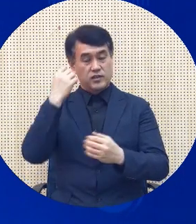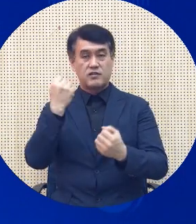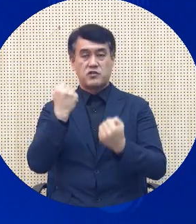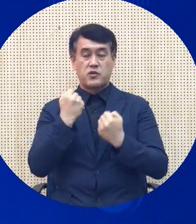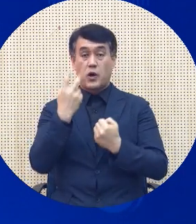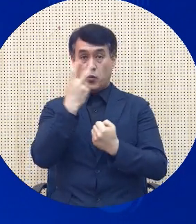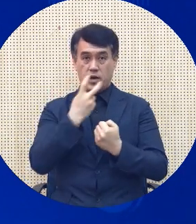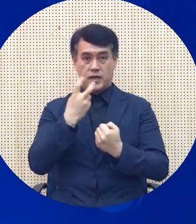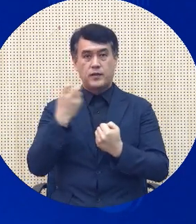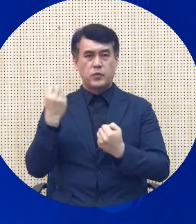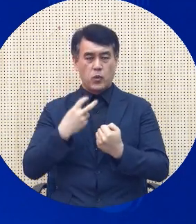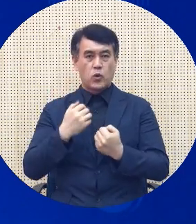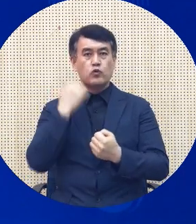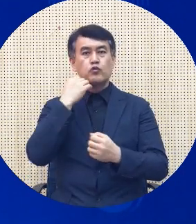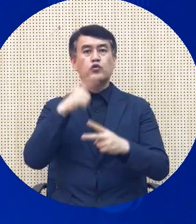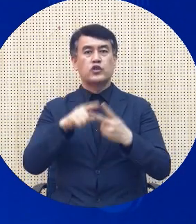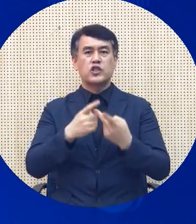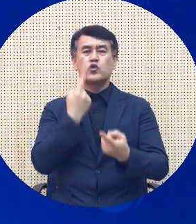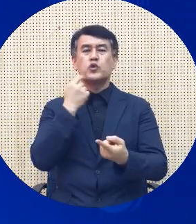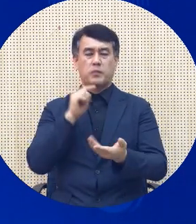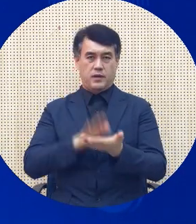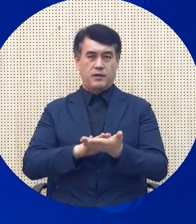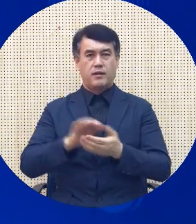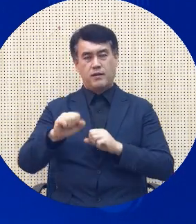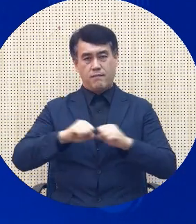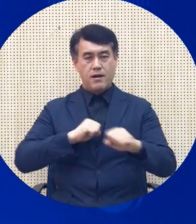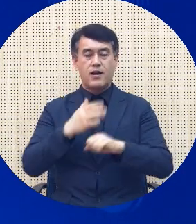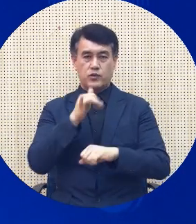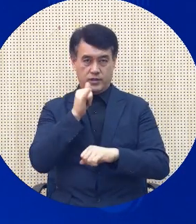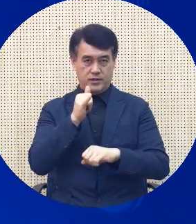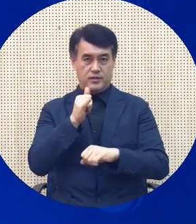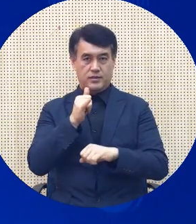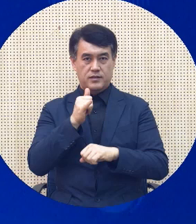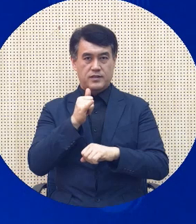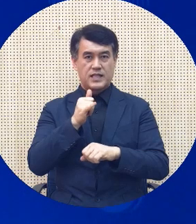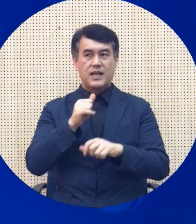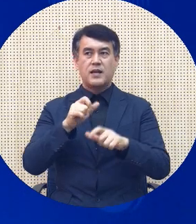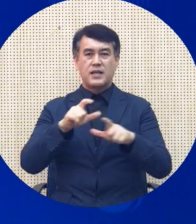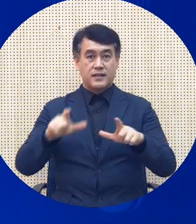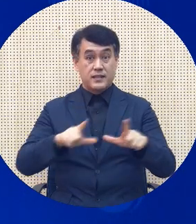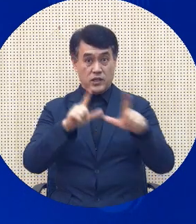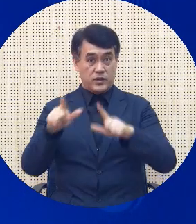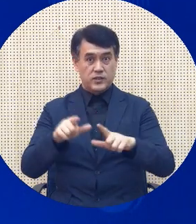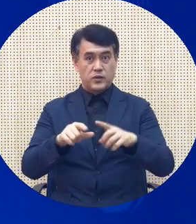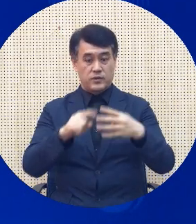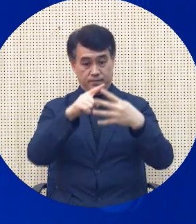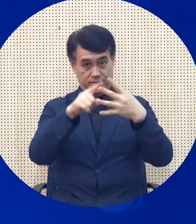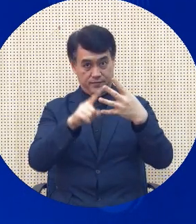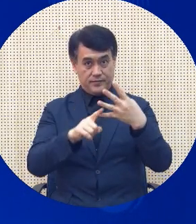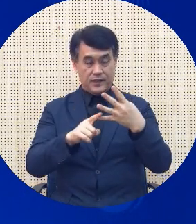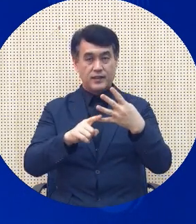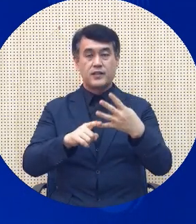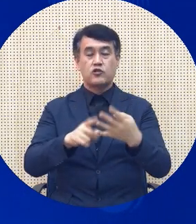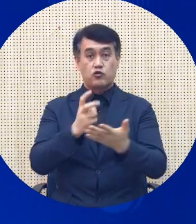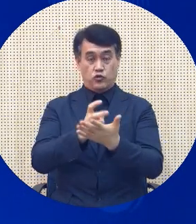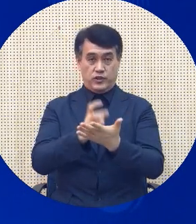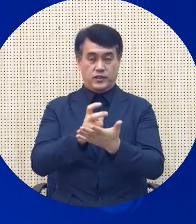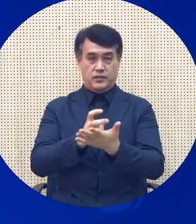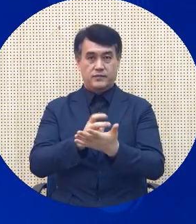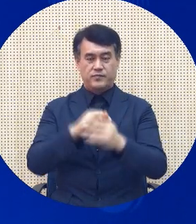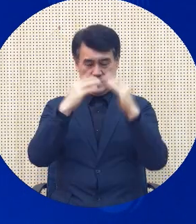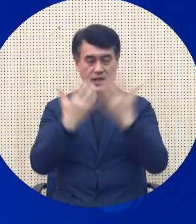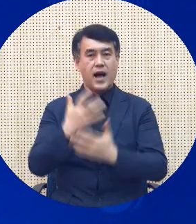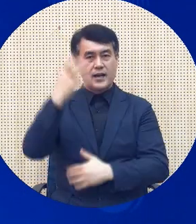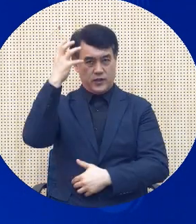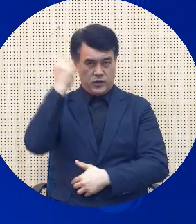또 우리가 누구나 쉽게 실천할 수 있는 일상생활 등 4단계 수칙 등 우리 영상에서 보여진 내용들 우리 다